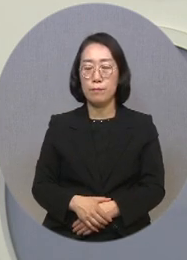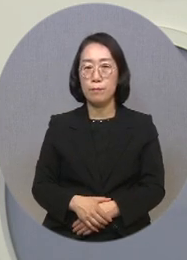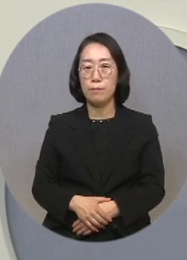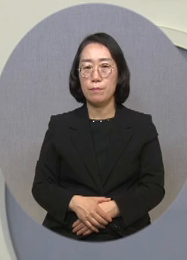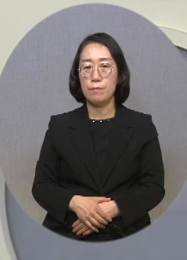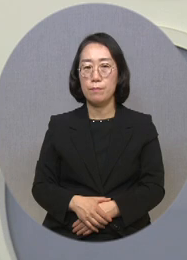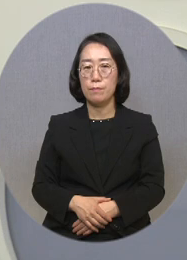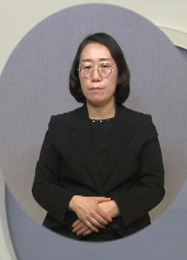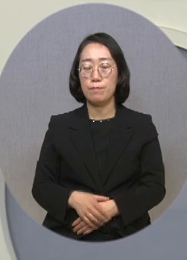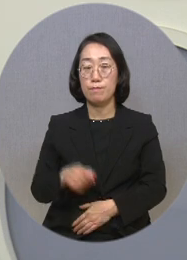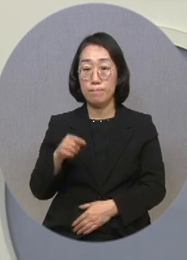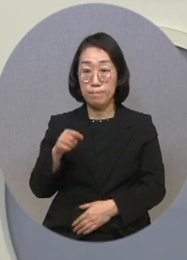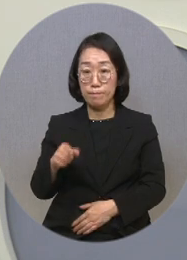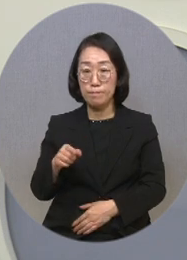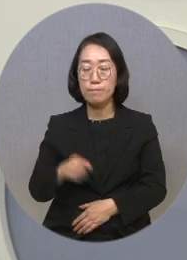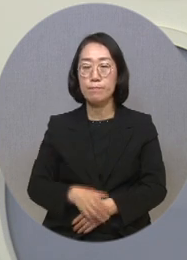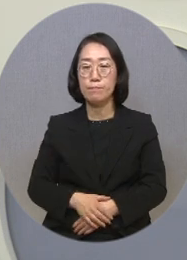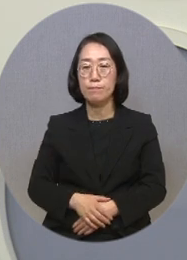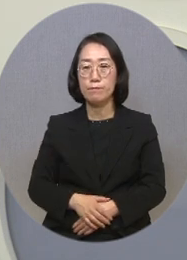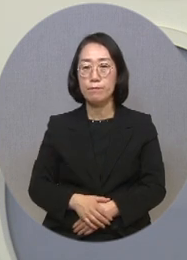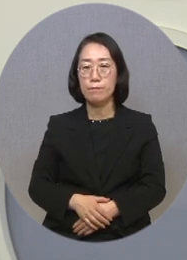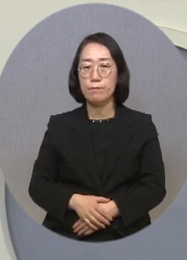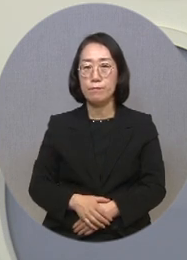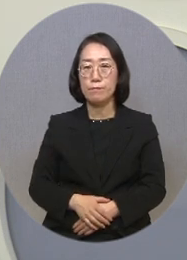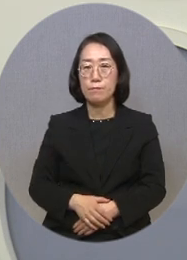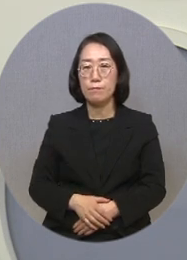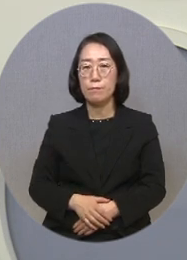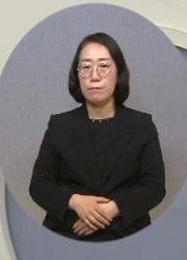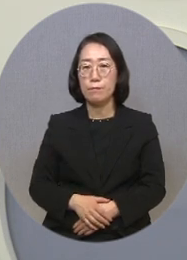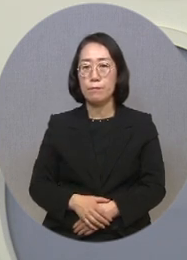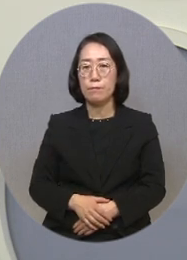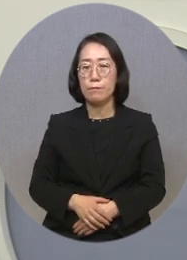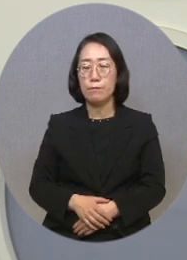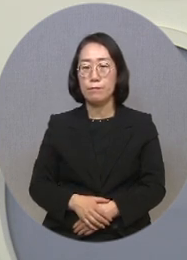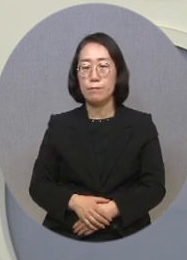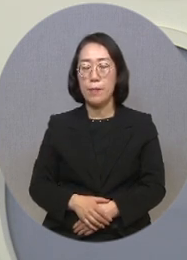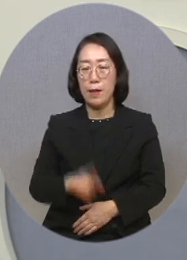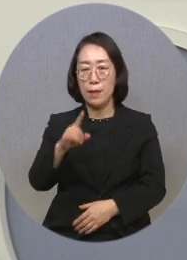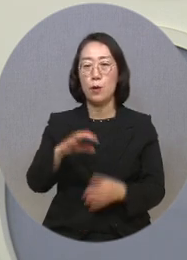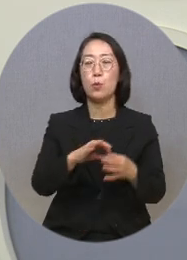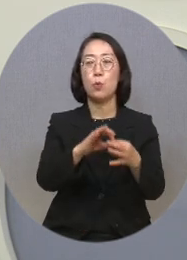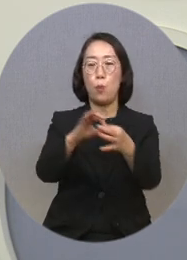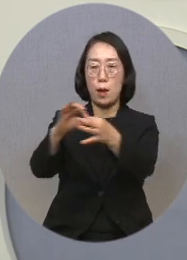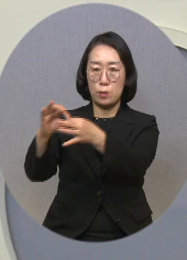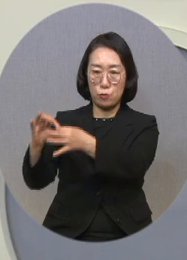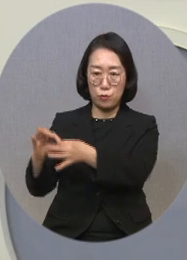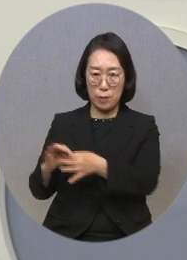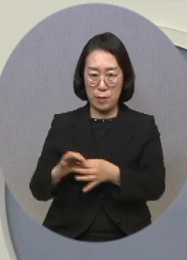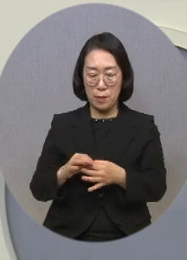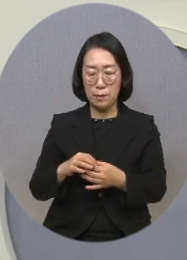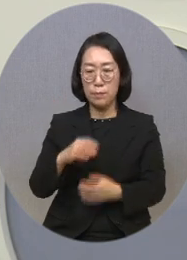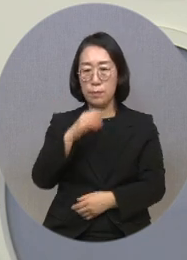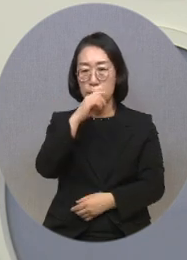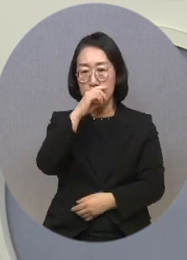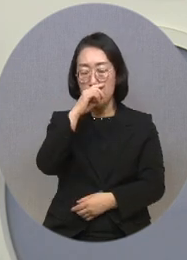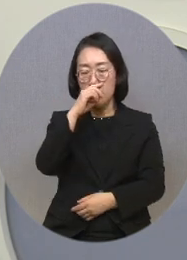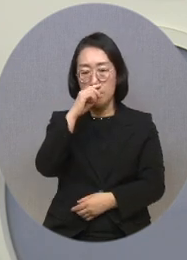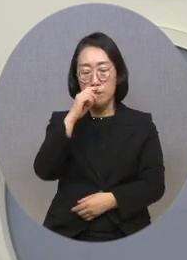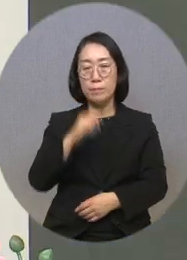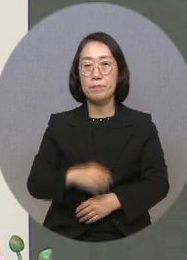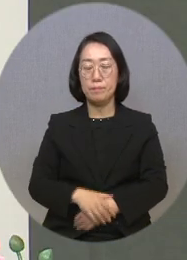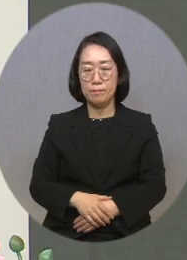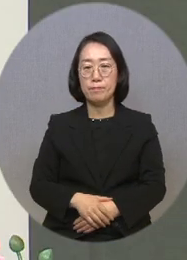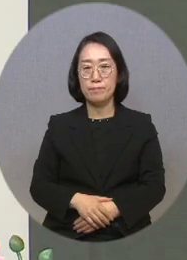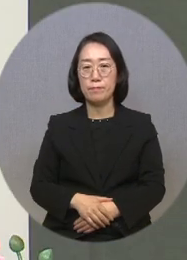이 해인 시대에는 그렇게 다 하나로 통할 수 있는 그러한 인터넷 시대를 해인 시대라고